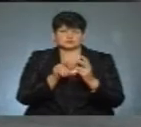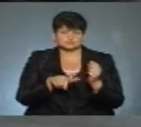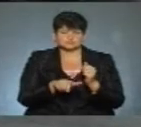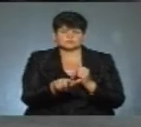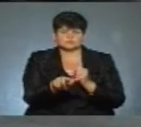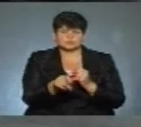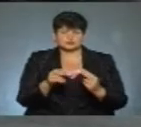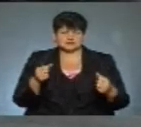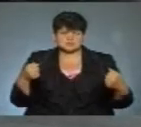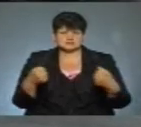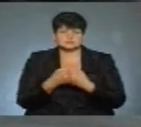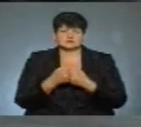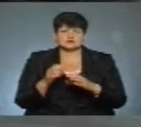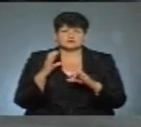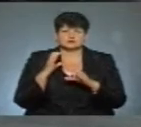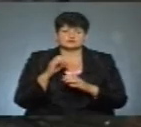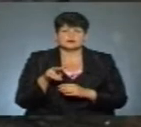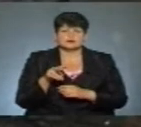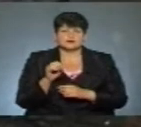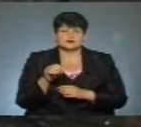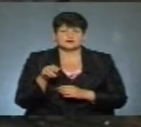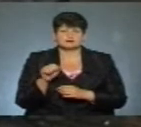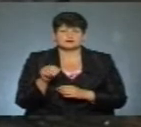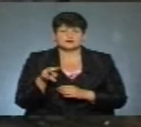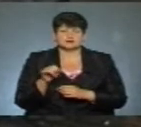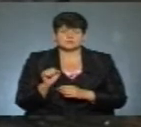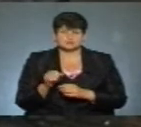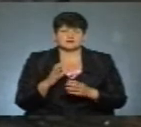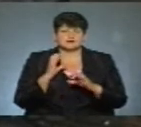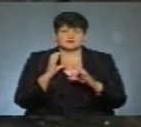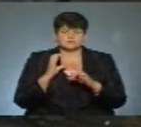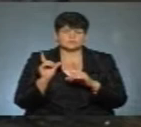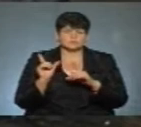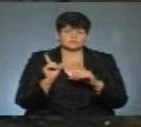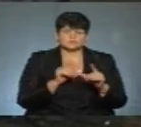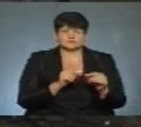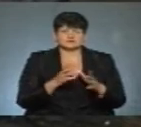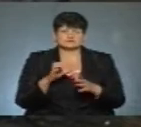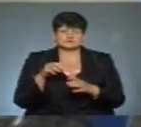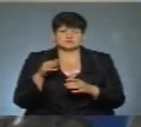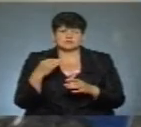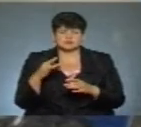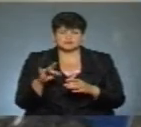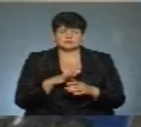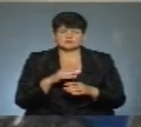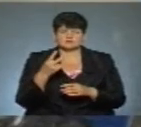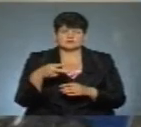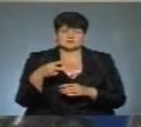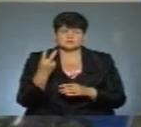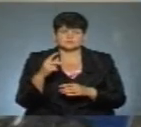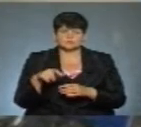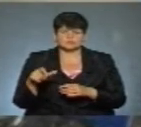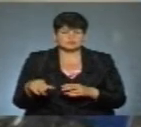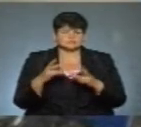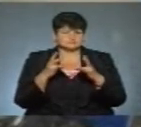смугу та зіткнувся з автобусом «Еталон». В автобусі, який їхав за маршрутом з Триматків, були 22 пасажири. Ніхто з них не травмувався,